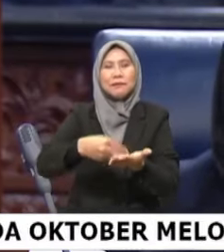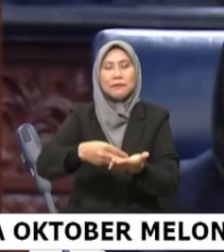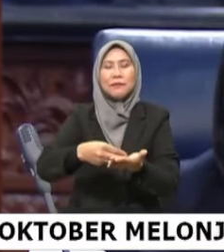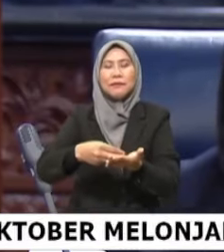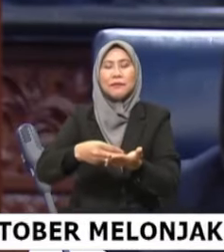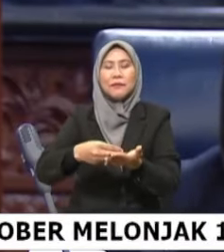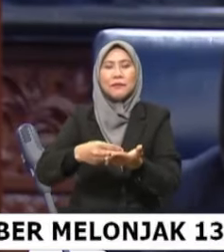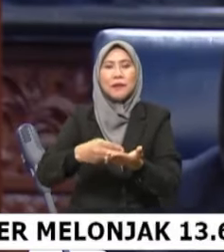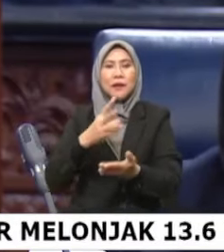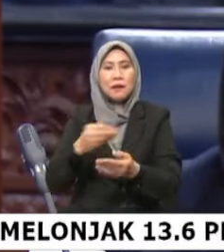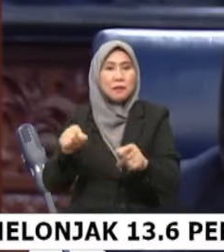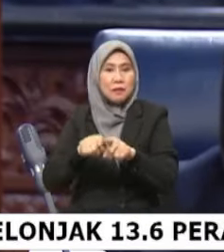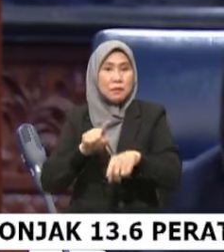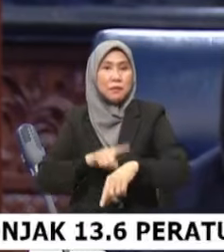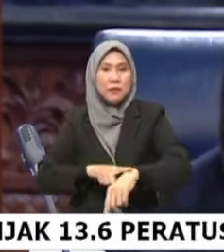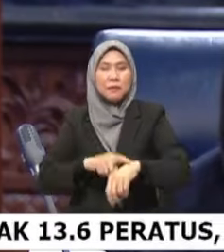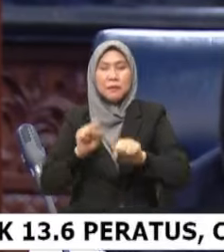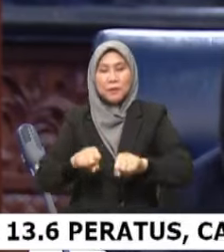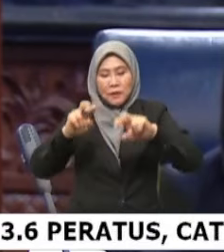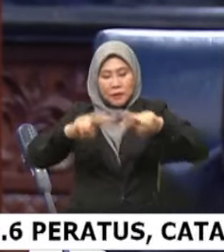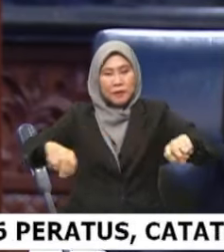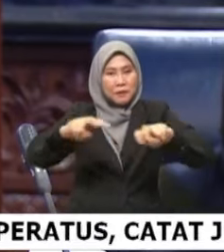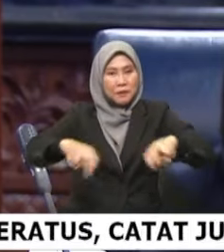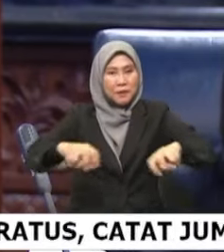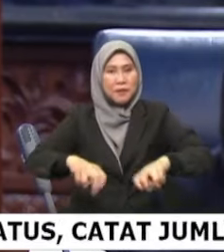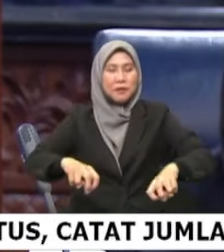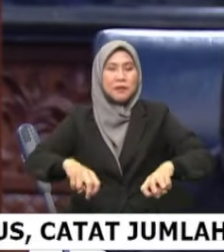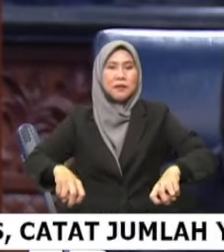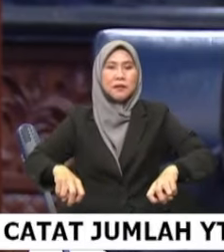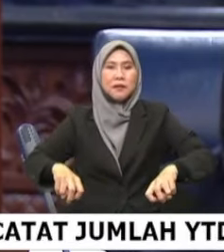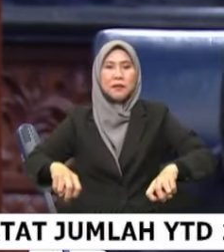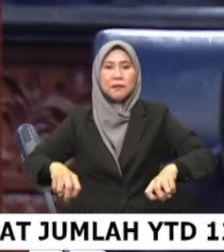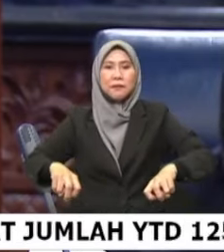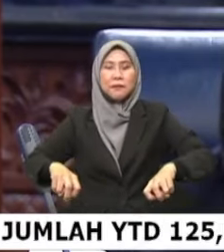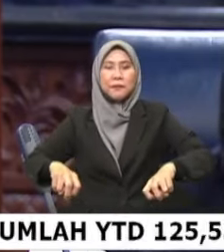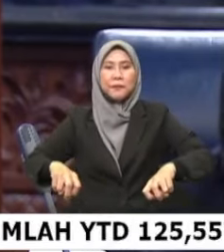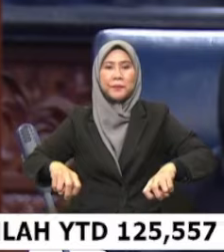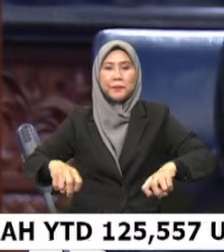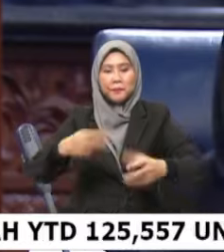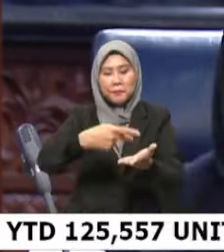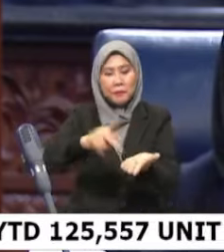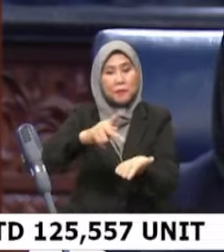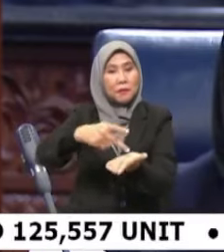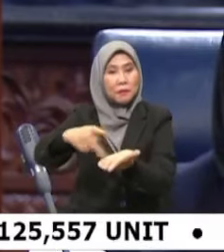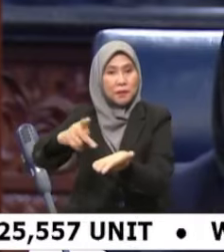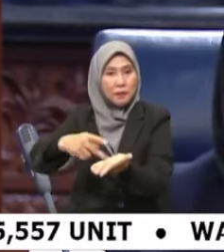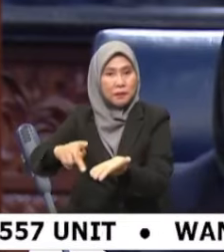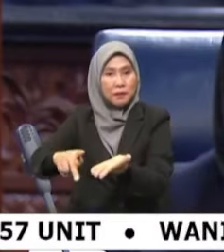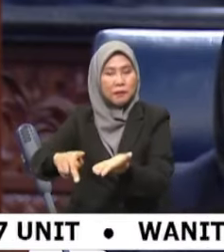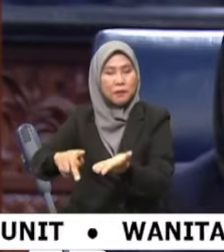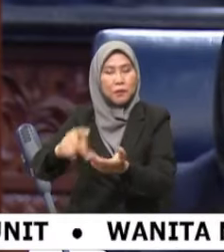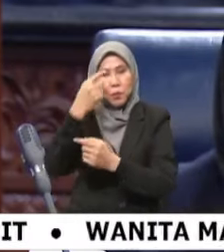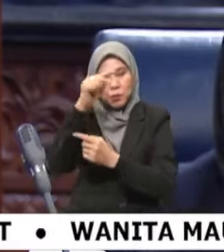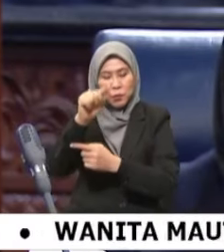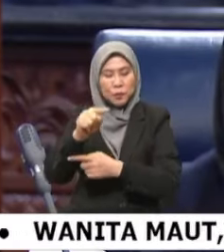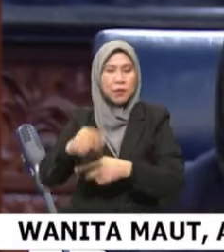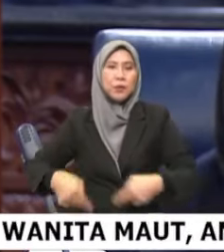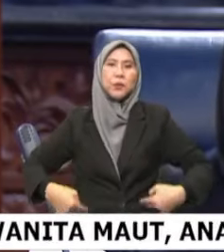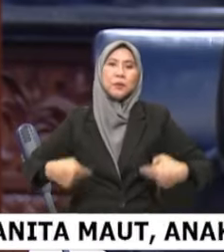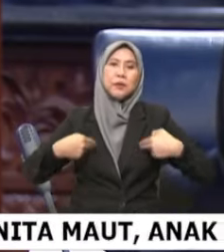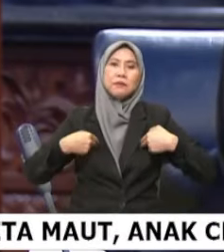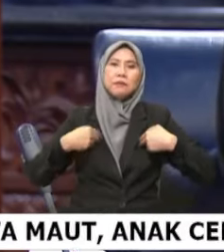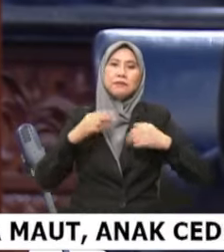kita juga mengkaji berkenaan dengan perbelanjaan untuk kehidupan wajar